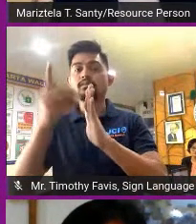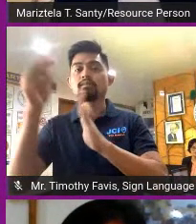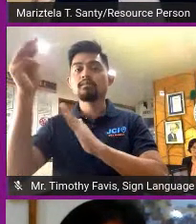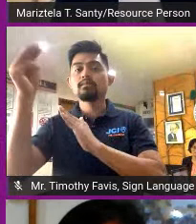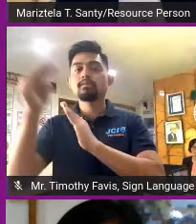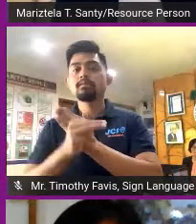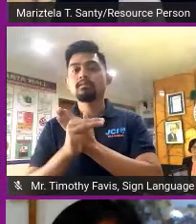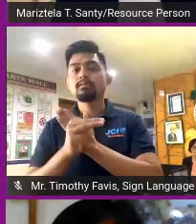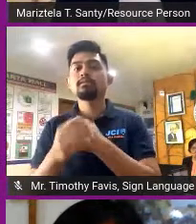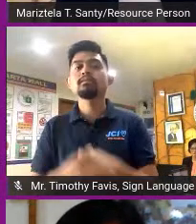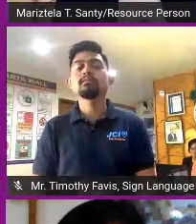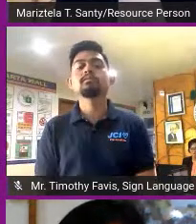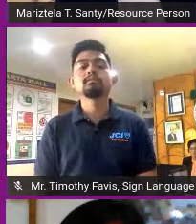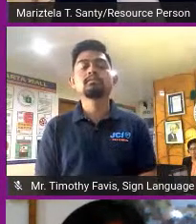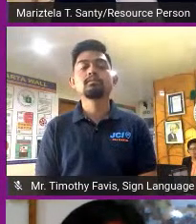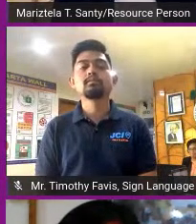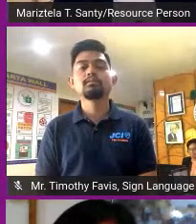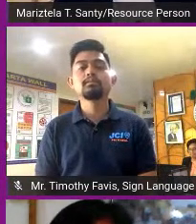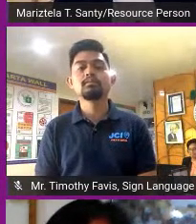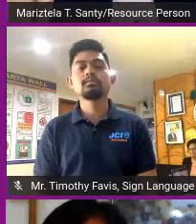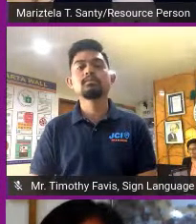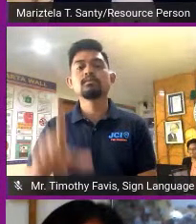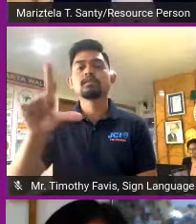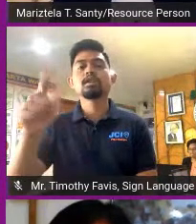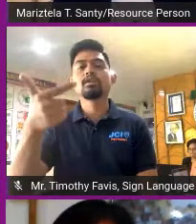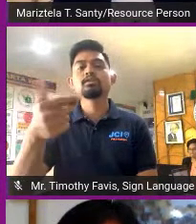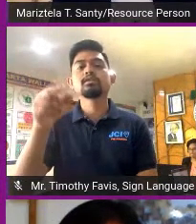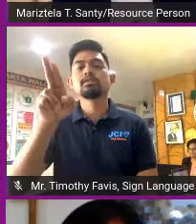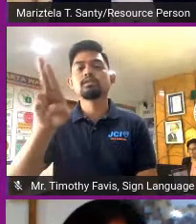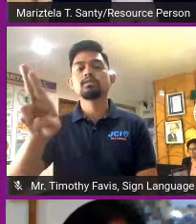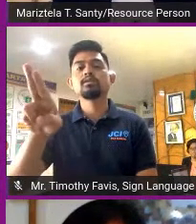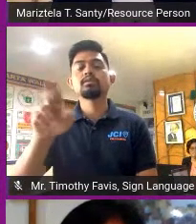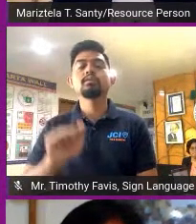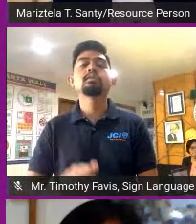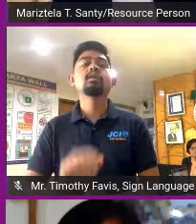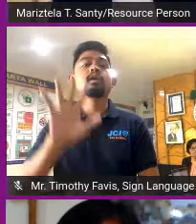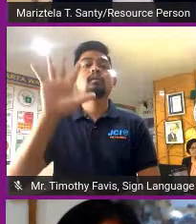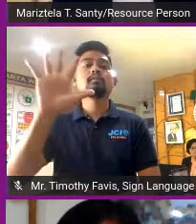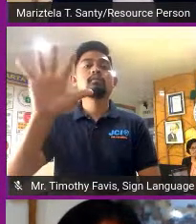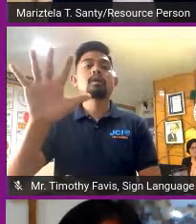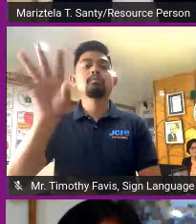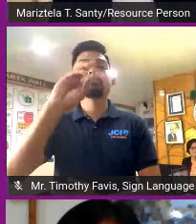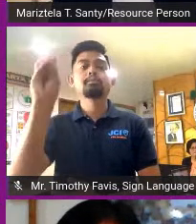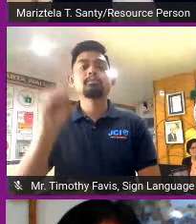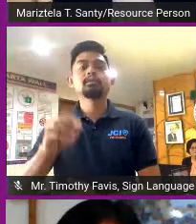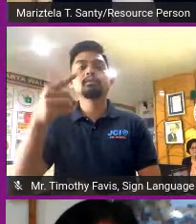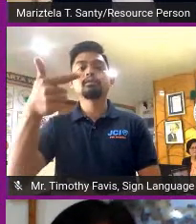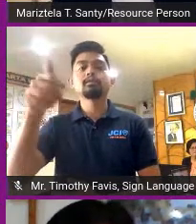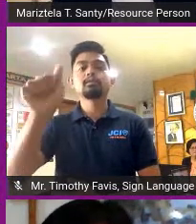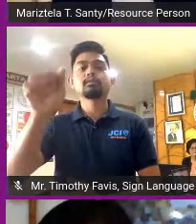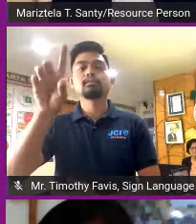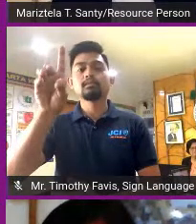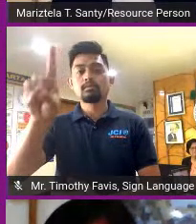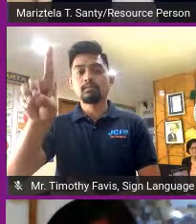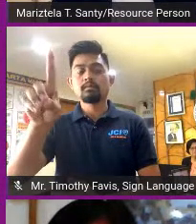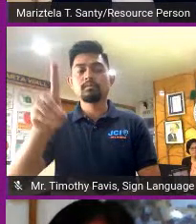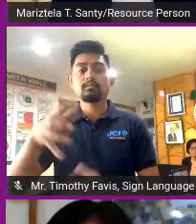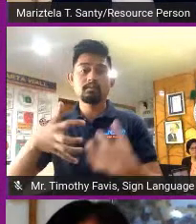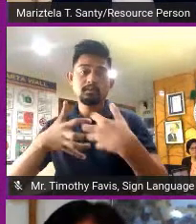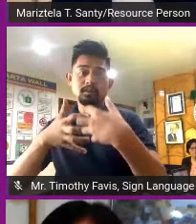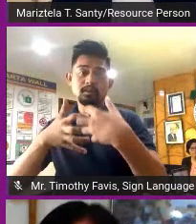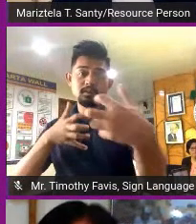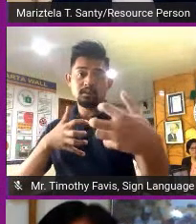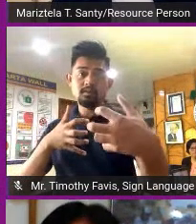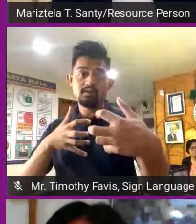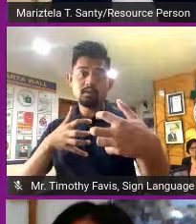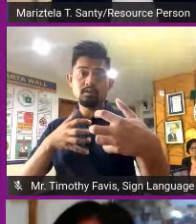development. Tapos po yung LGUs natin ay, di ba 5% ng GAD fund po, is it separate fund